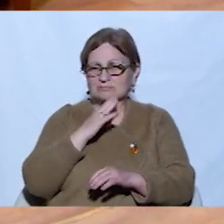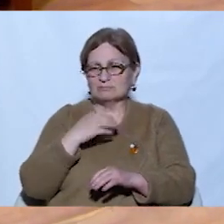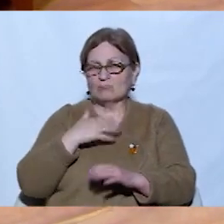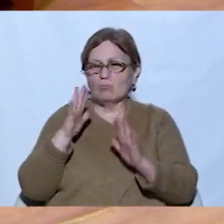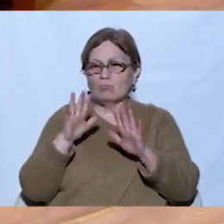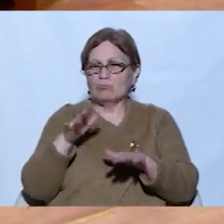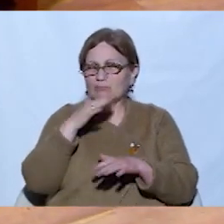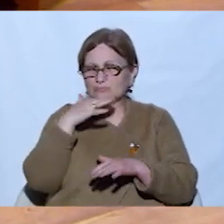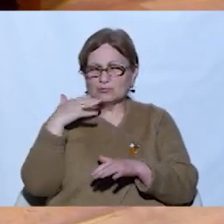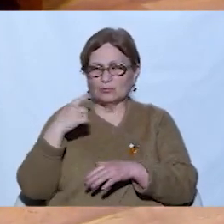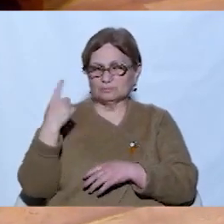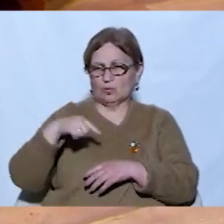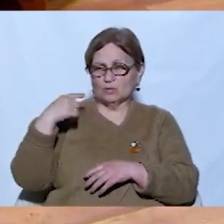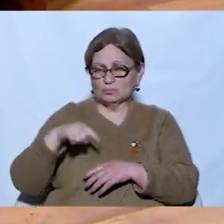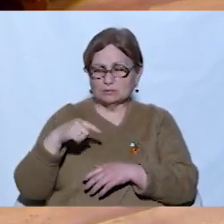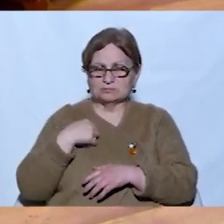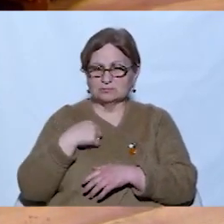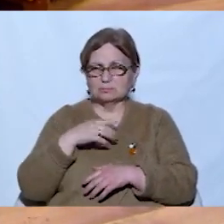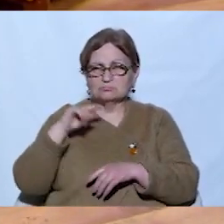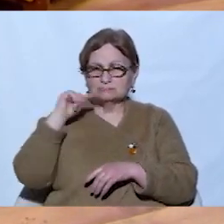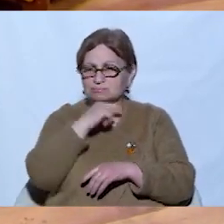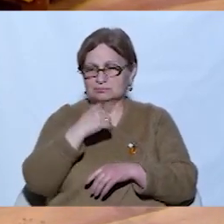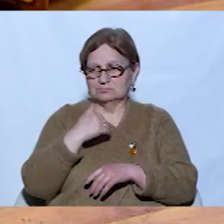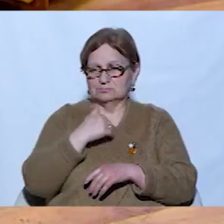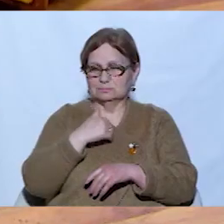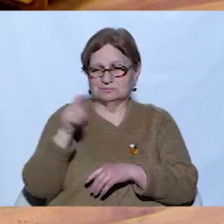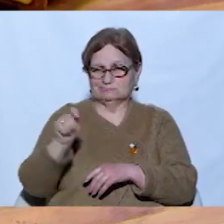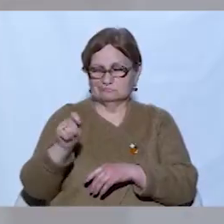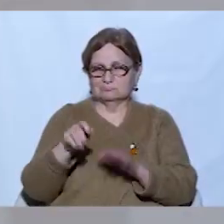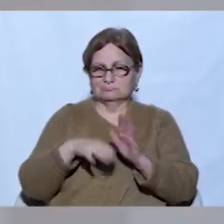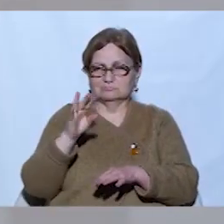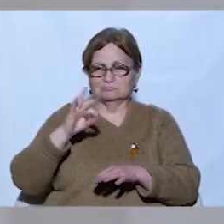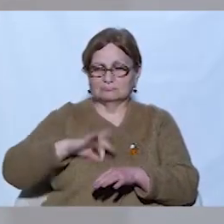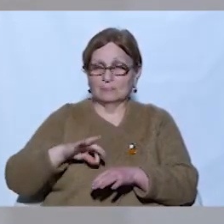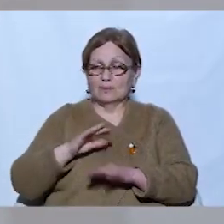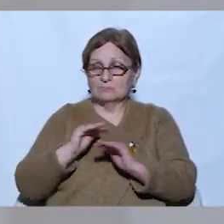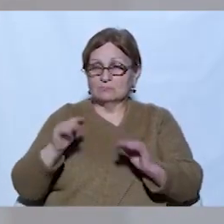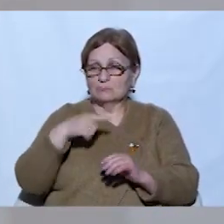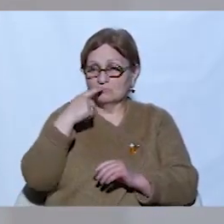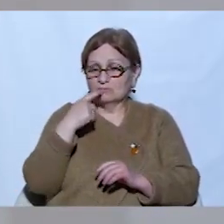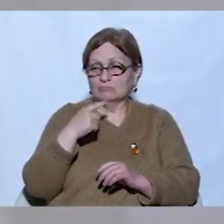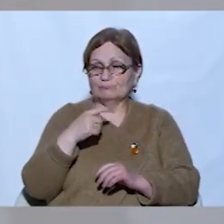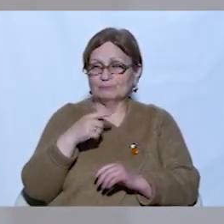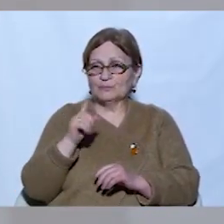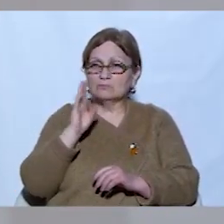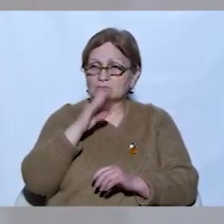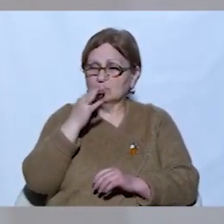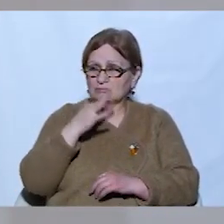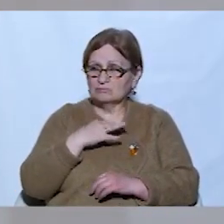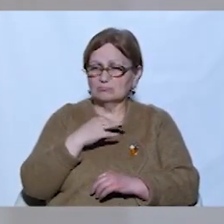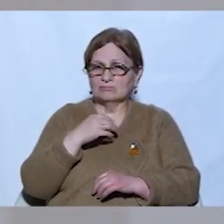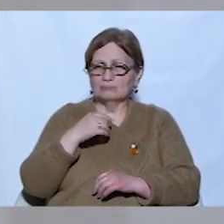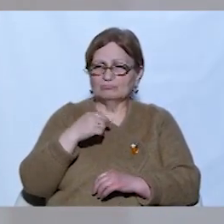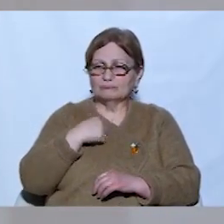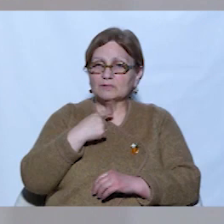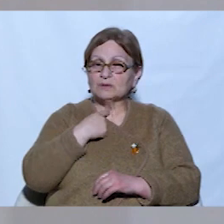რთულია და ჩემი როგორც მშობლისაგან ბევრ ნებისმიერს და ენერგიას მოითხოვს. ამ მშობლები ამბობენ, ანუ ჩვენთან კლიენტები ვინც